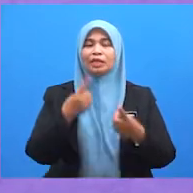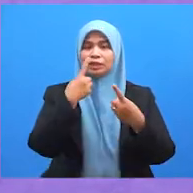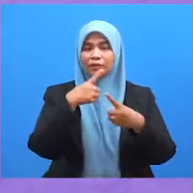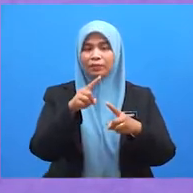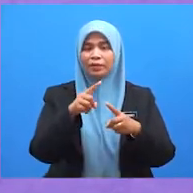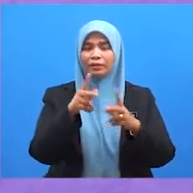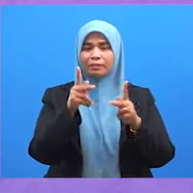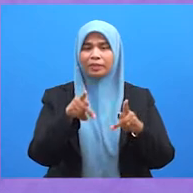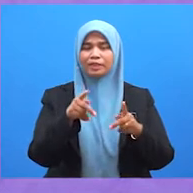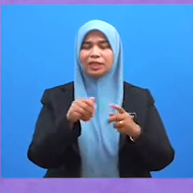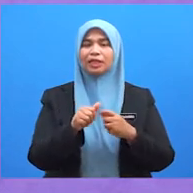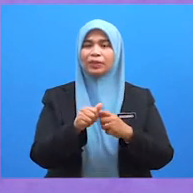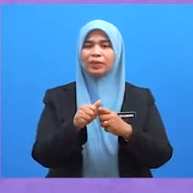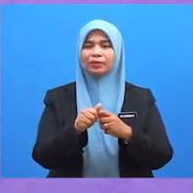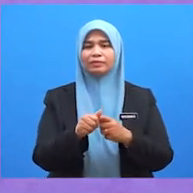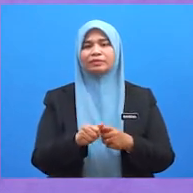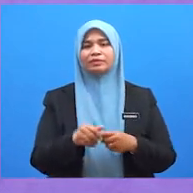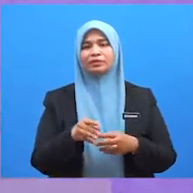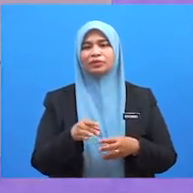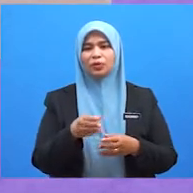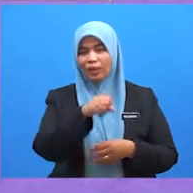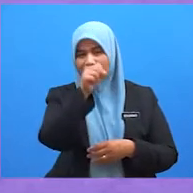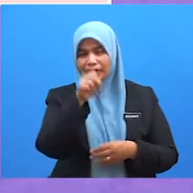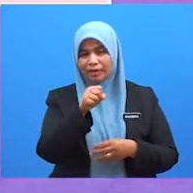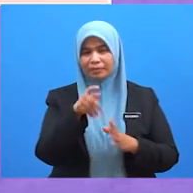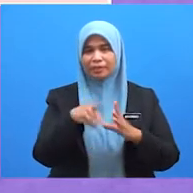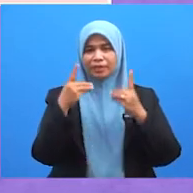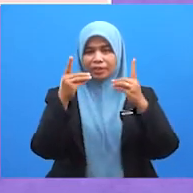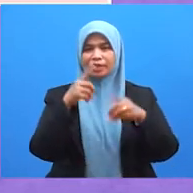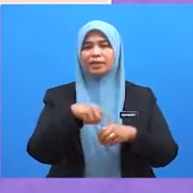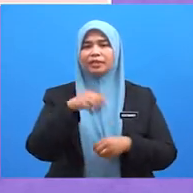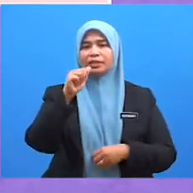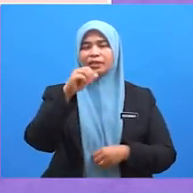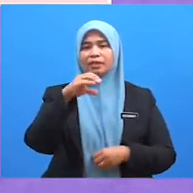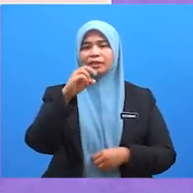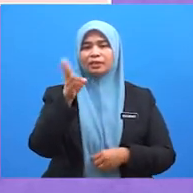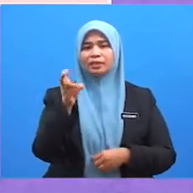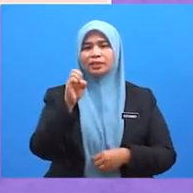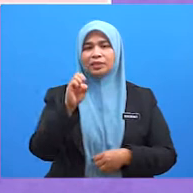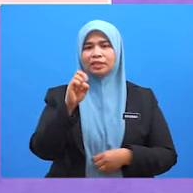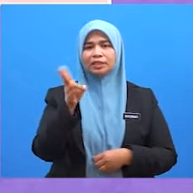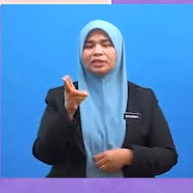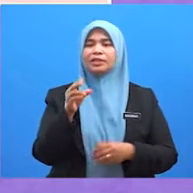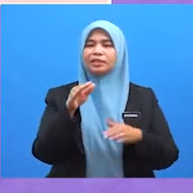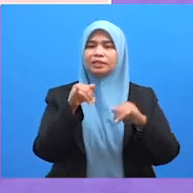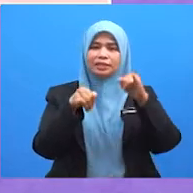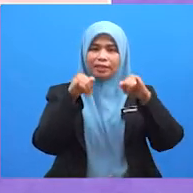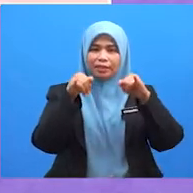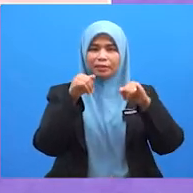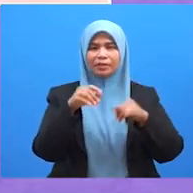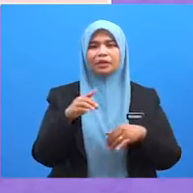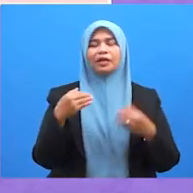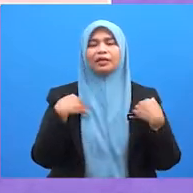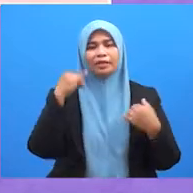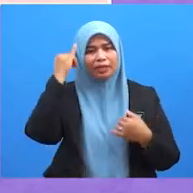Jawapan pelajar mengikut kehendak soalan. Pendidikan di Aceh seimbang di mana ada ilmu